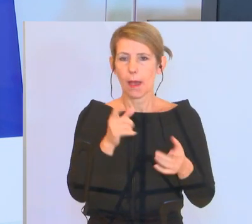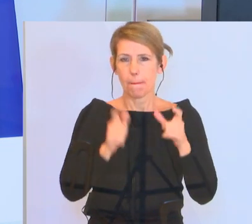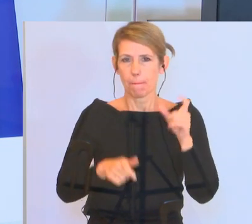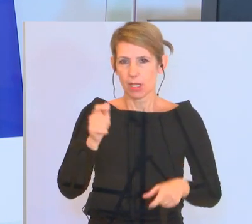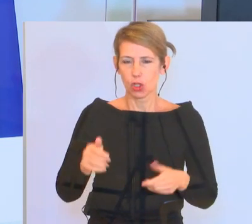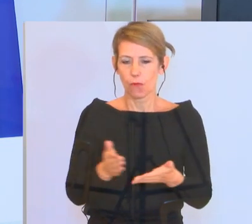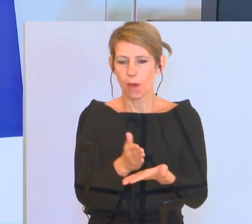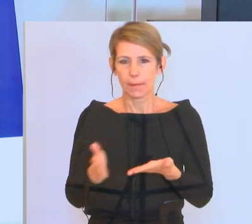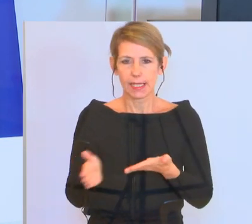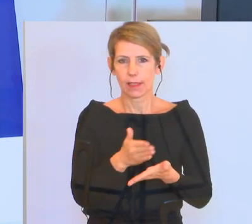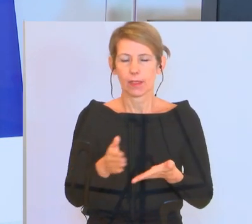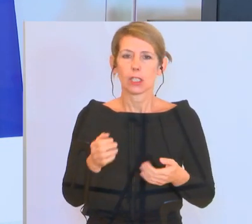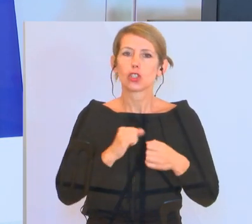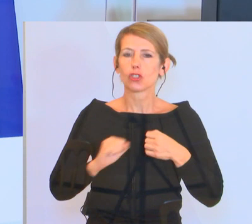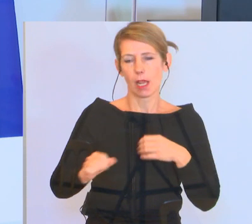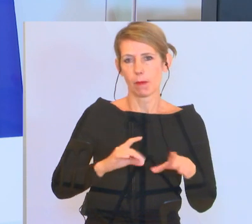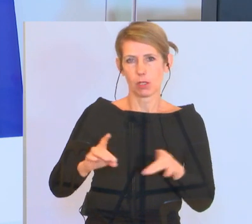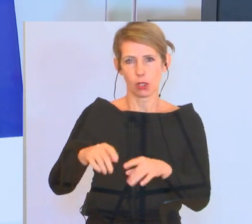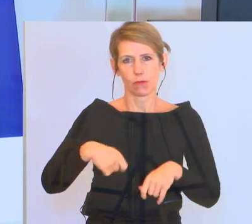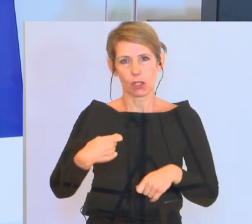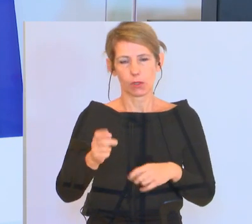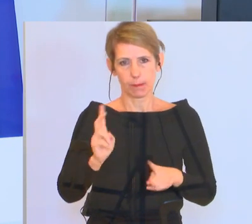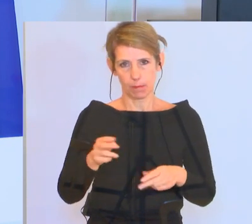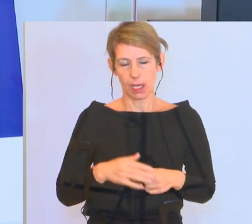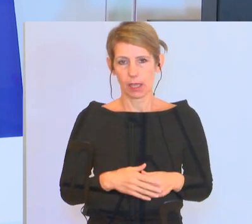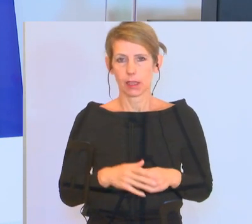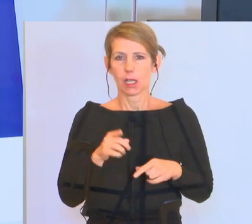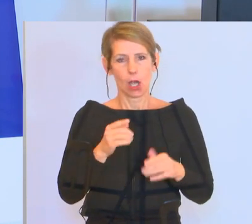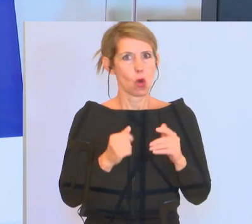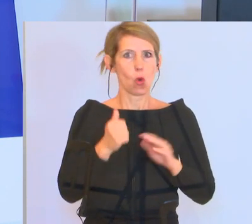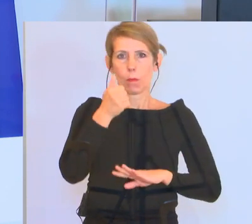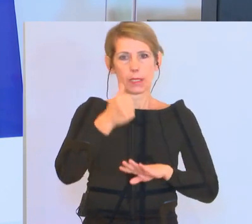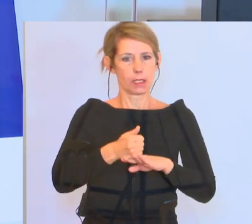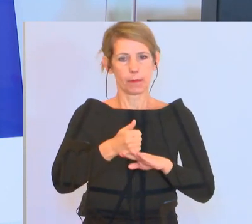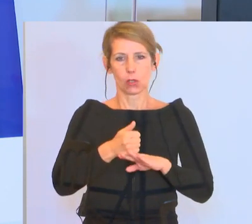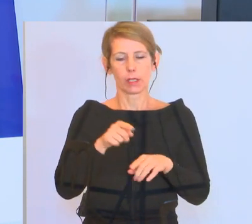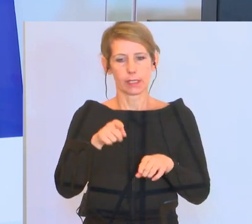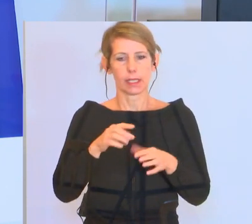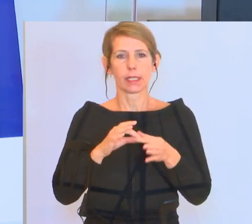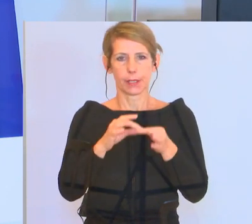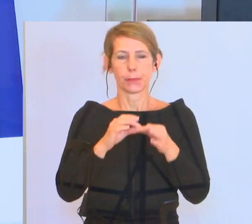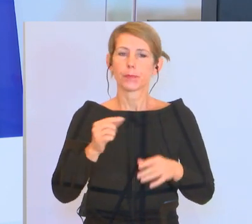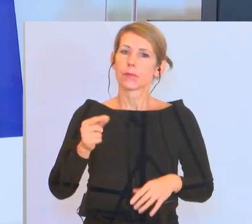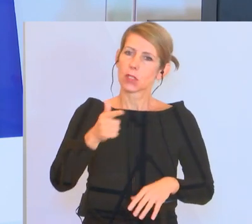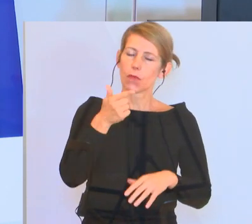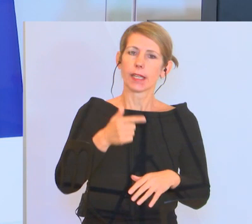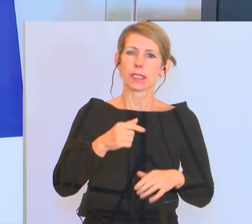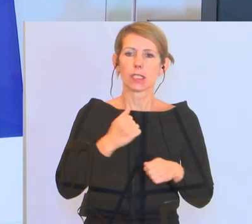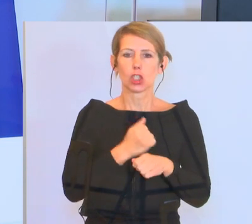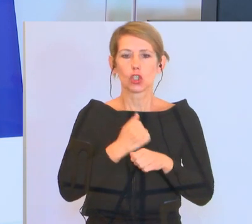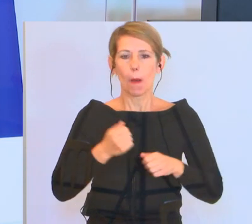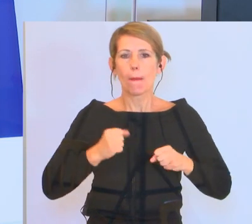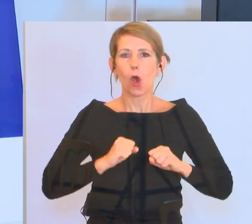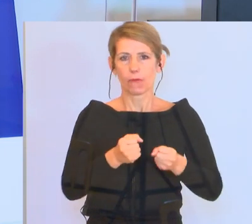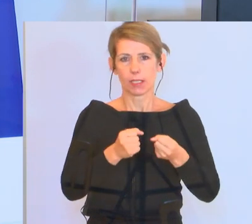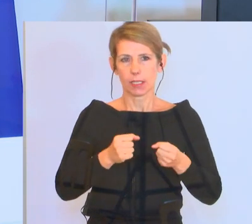dass sie so schnell wie möglich wieder in Beschäftigung kommen, hat für uns oberste Priorität. Zweitens durch die Joboffensive